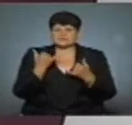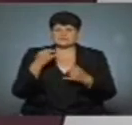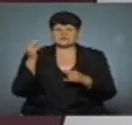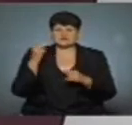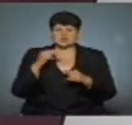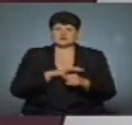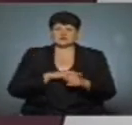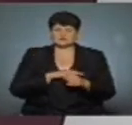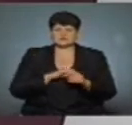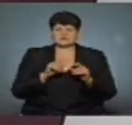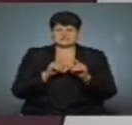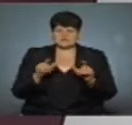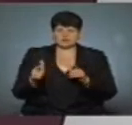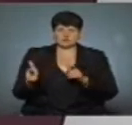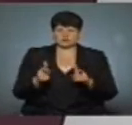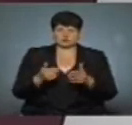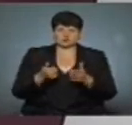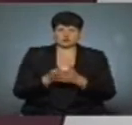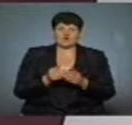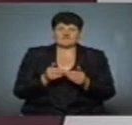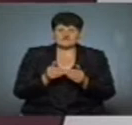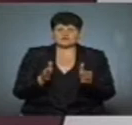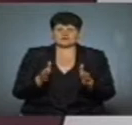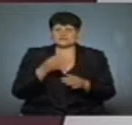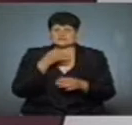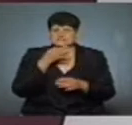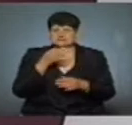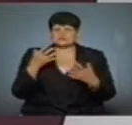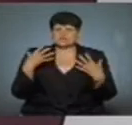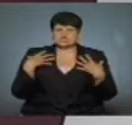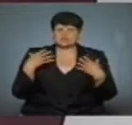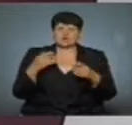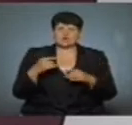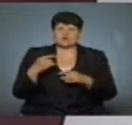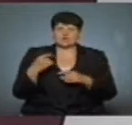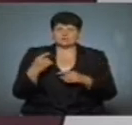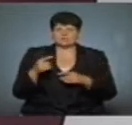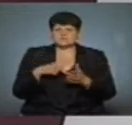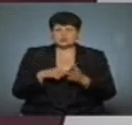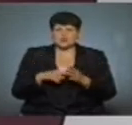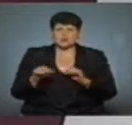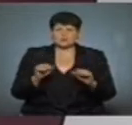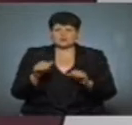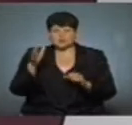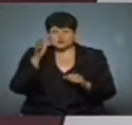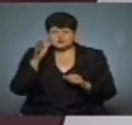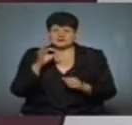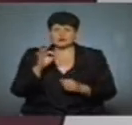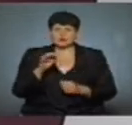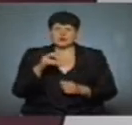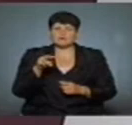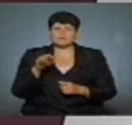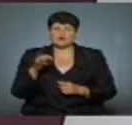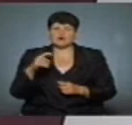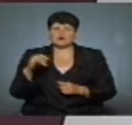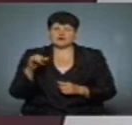навчально-виховні заклади готують до відкриття. Про це розповіла Суспільному начальниця міського відділу освіти і науки Ольга Похиляк. За її словами, сьогодні